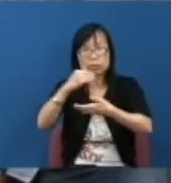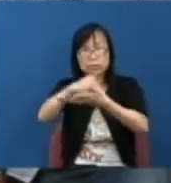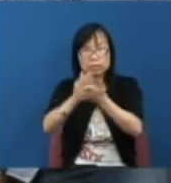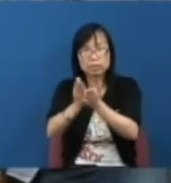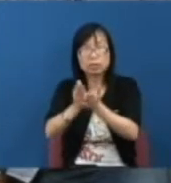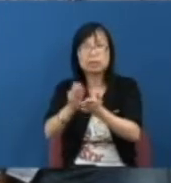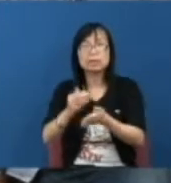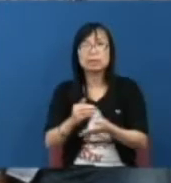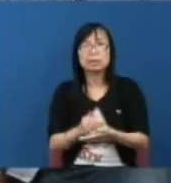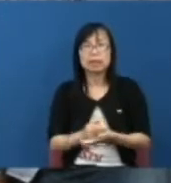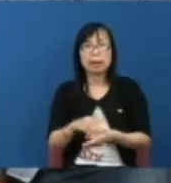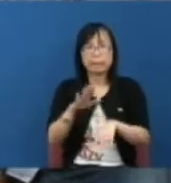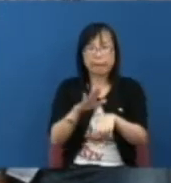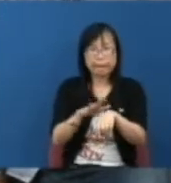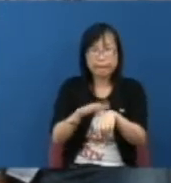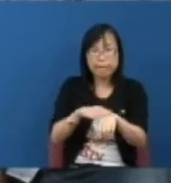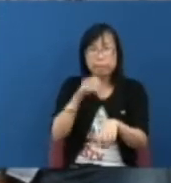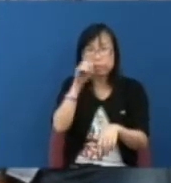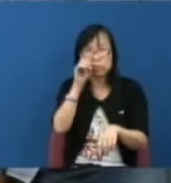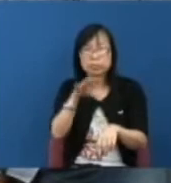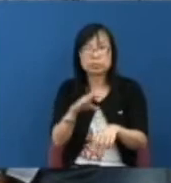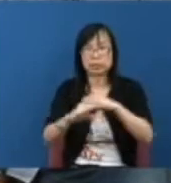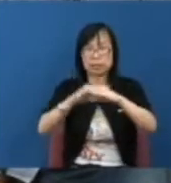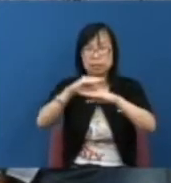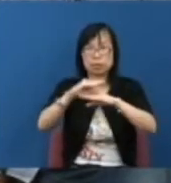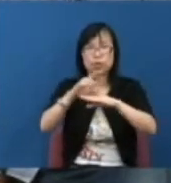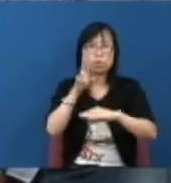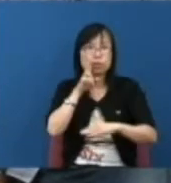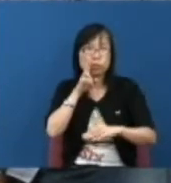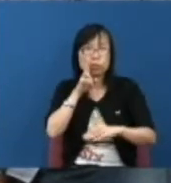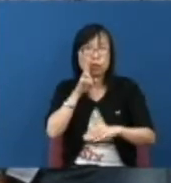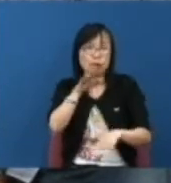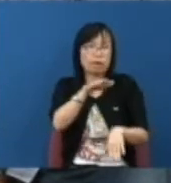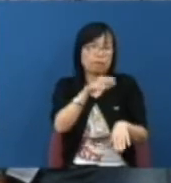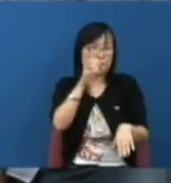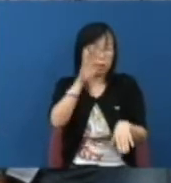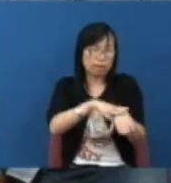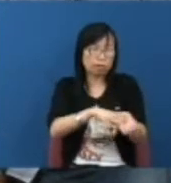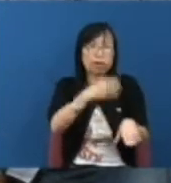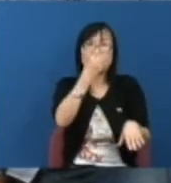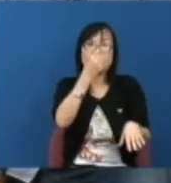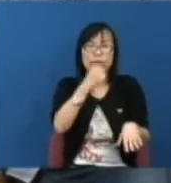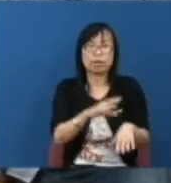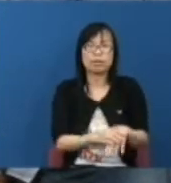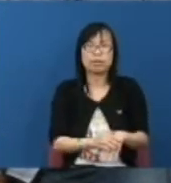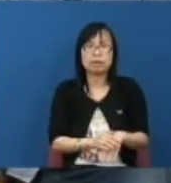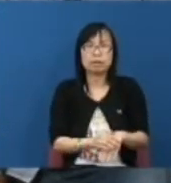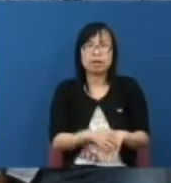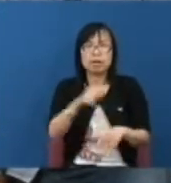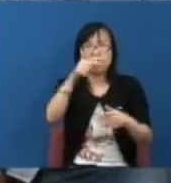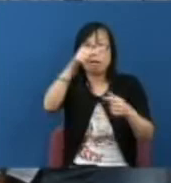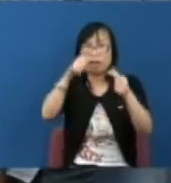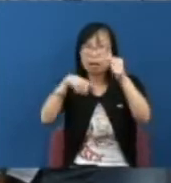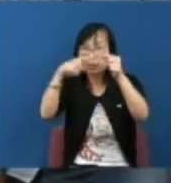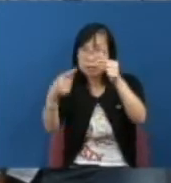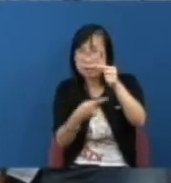得剛才我哋講嗰個建築物料，如果真係可以喺本土應用翻咧，會我諗10萬個家都